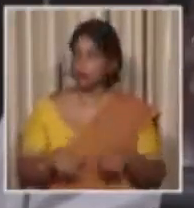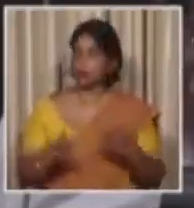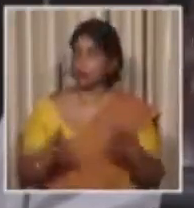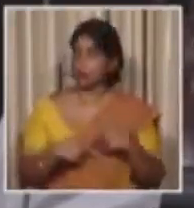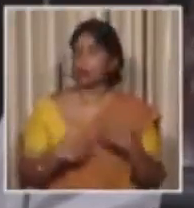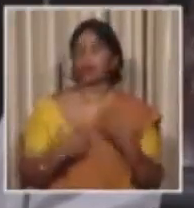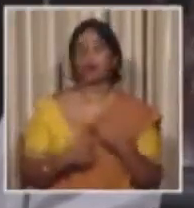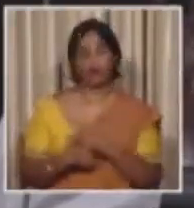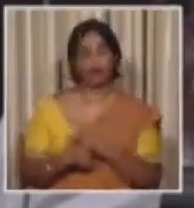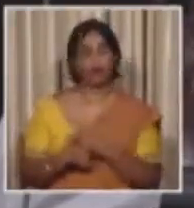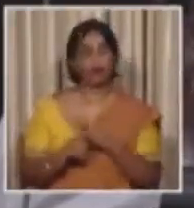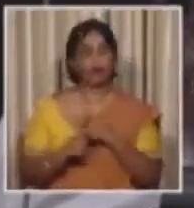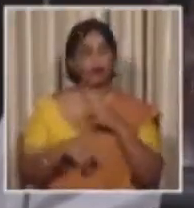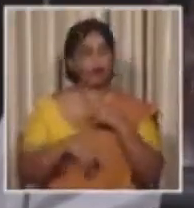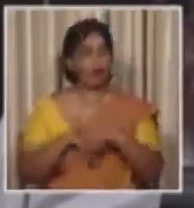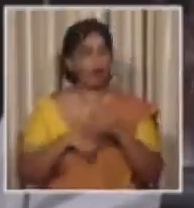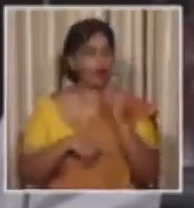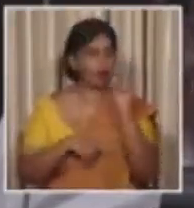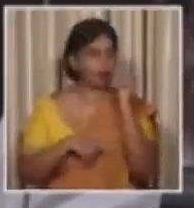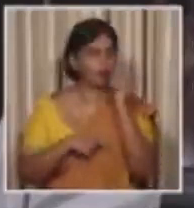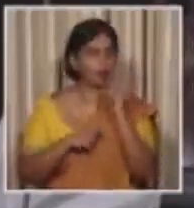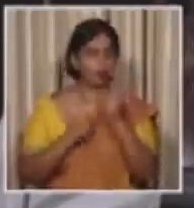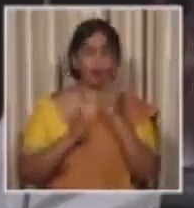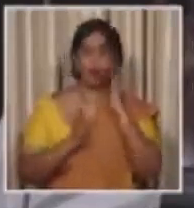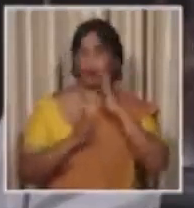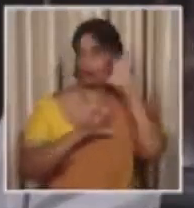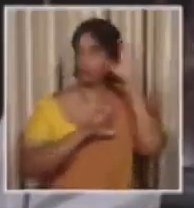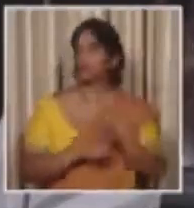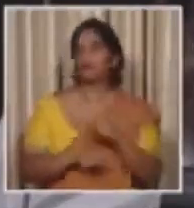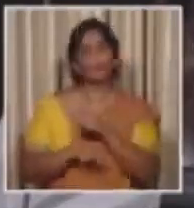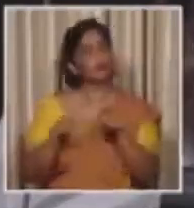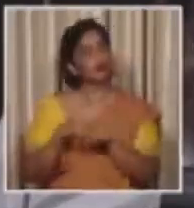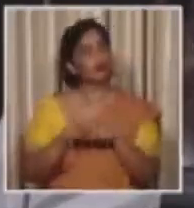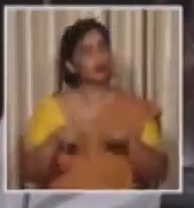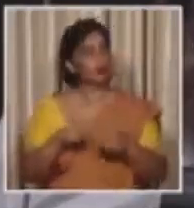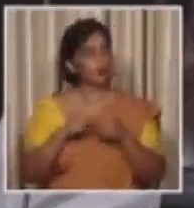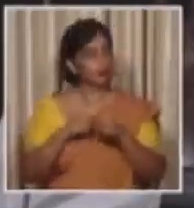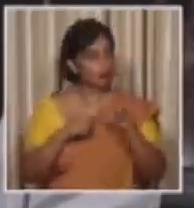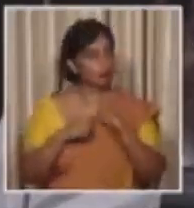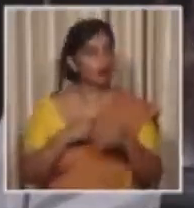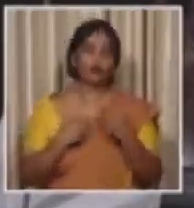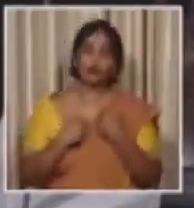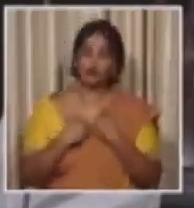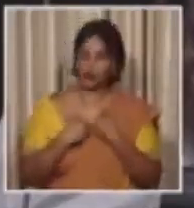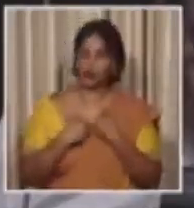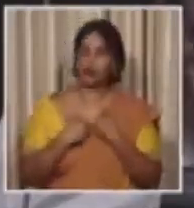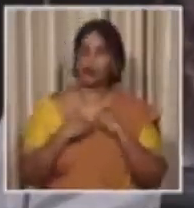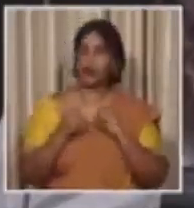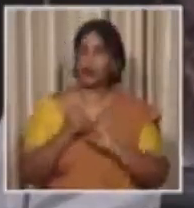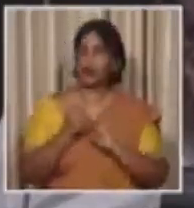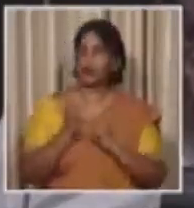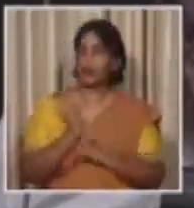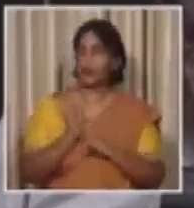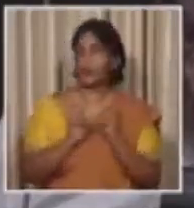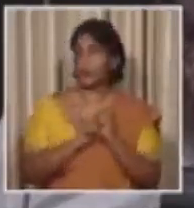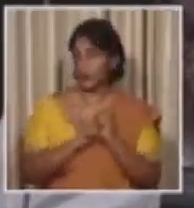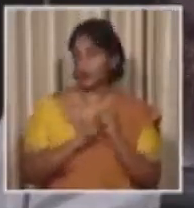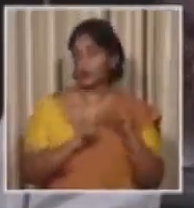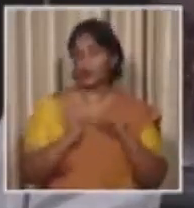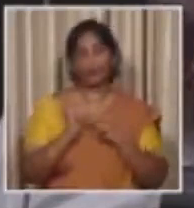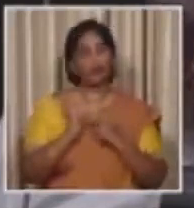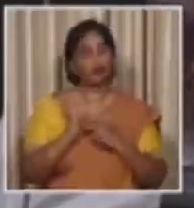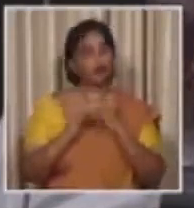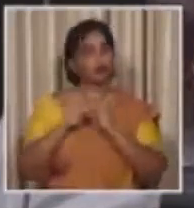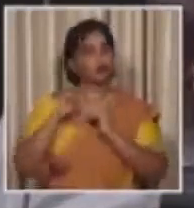අවශ්‍ය බීජ අර්ථාපල් වැඩි ප්‍රමාණයක් අපි පිට රටින් ගේන්නේ. ඒ සඳහා දැන්ටමත් අපි SMP ව්‍යාපෘතිය හරහාත් වැඩපිළිවෙල